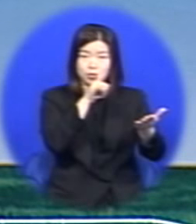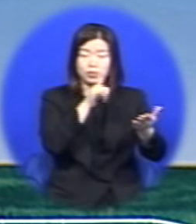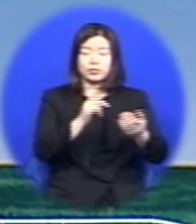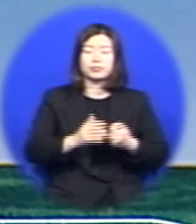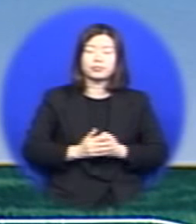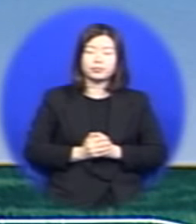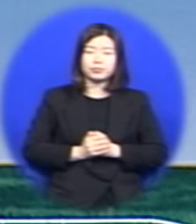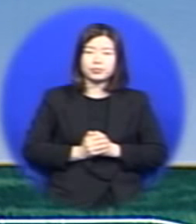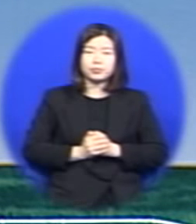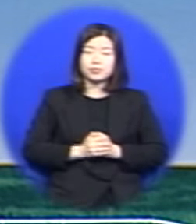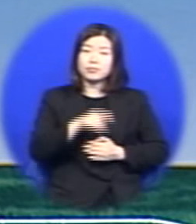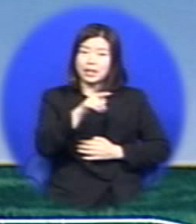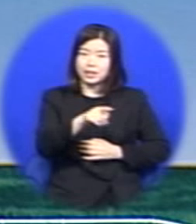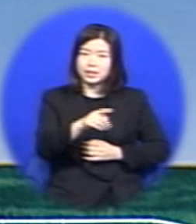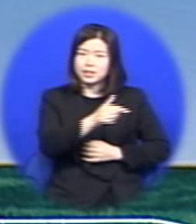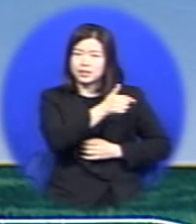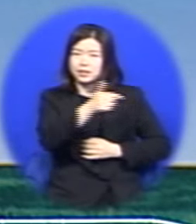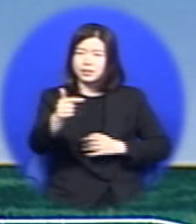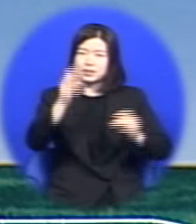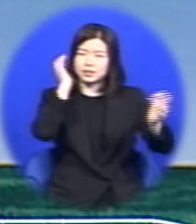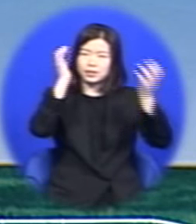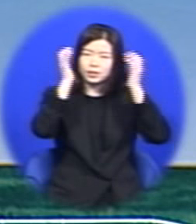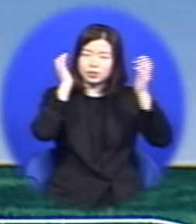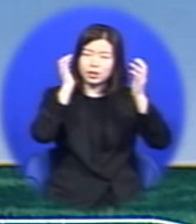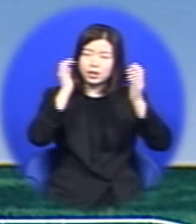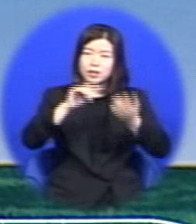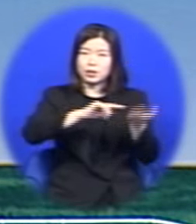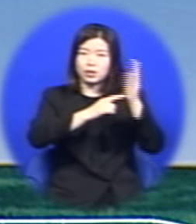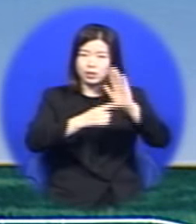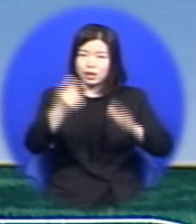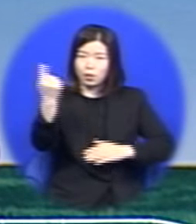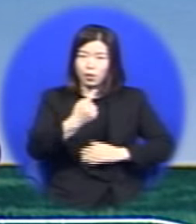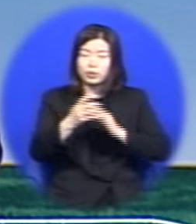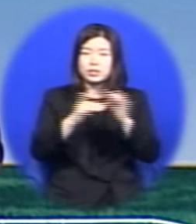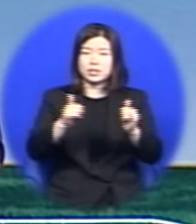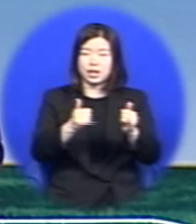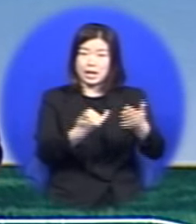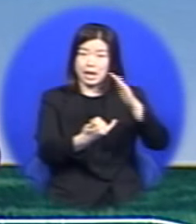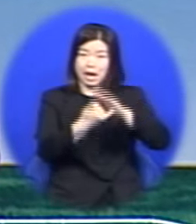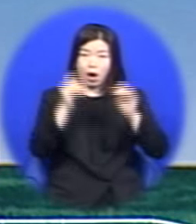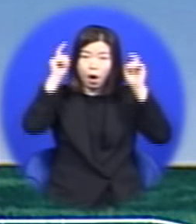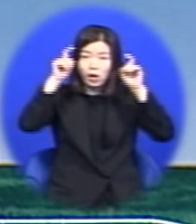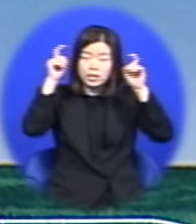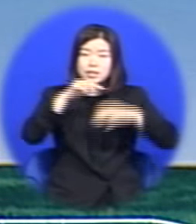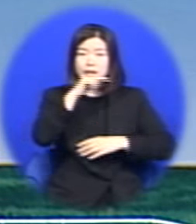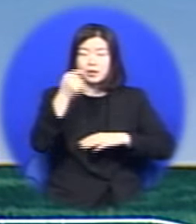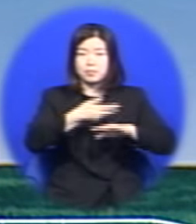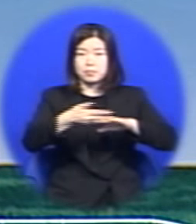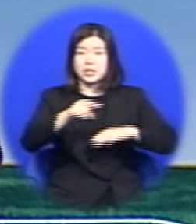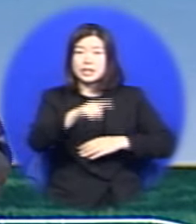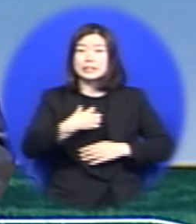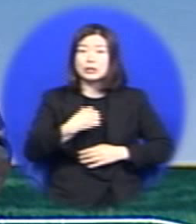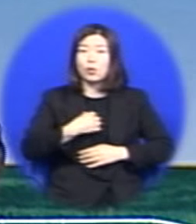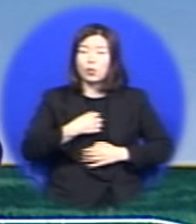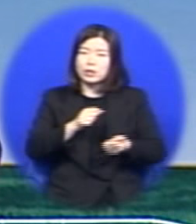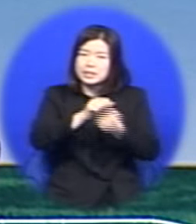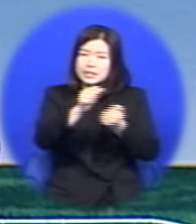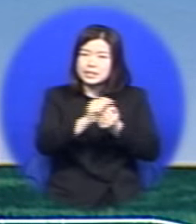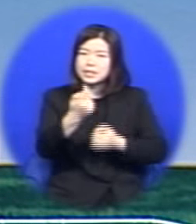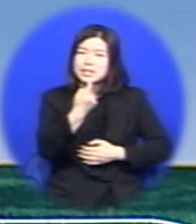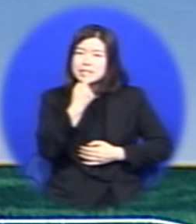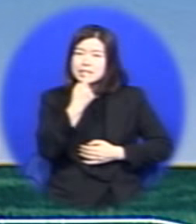나옵니다. 이는 큰 환란에서 나오는 자들인데 어린 양의 피에 그 옷을 씻어 희게